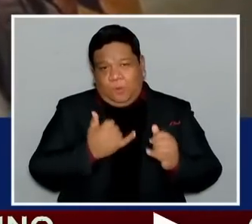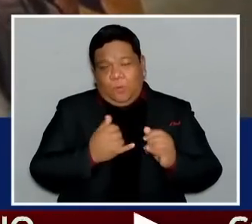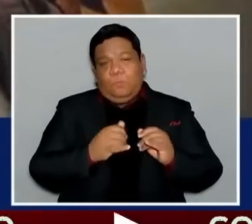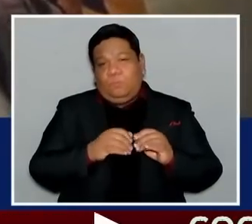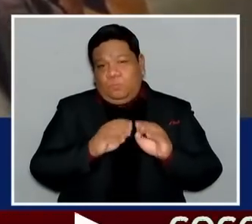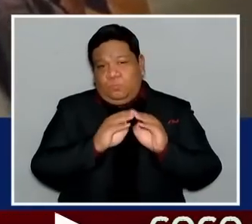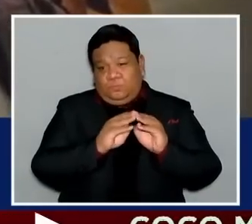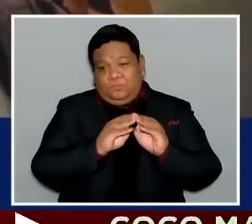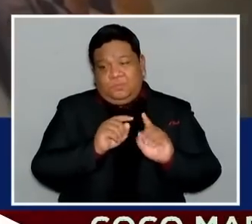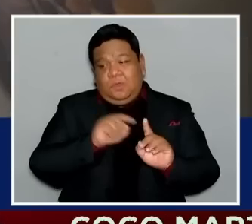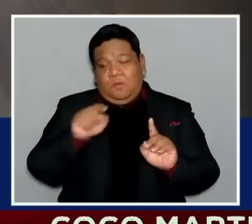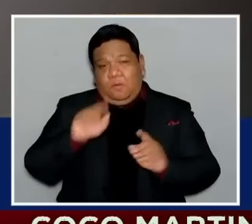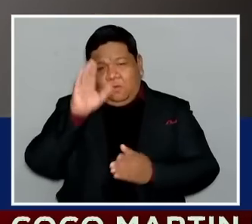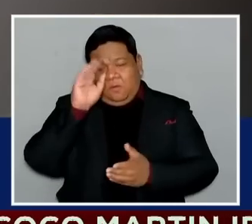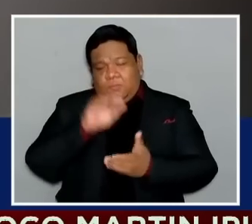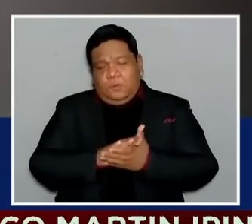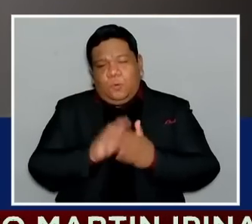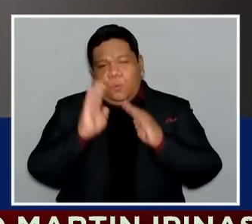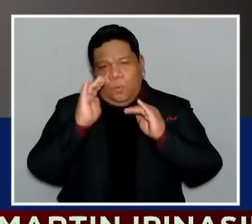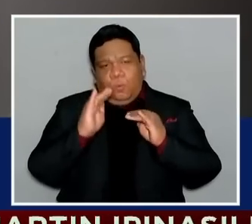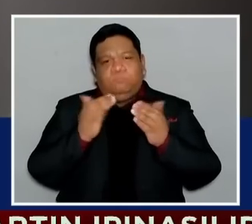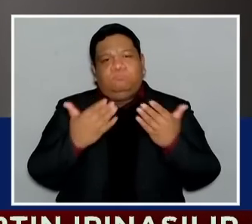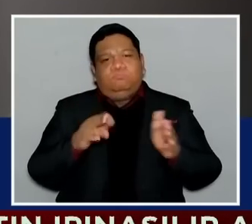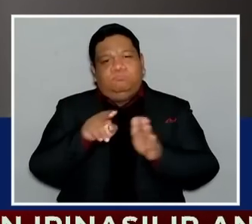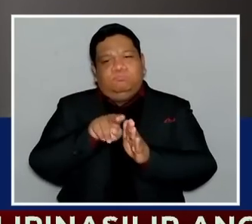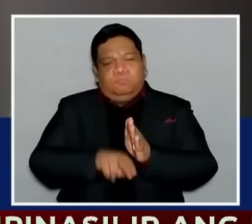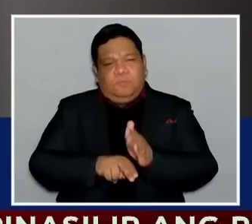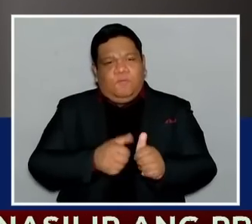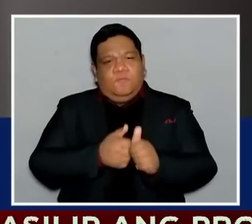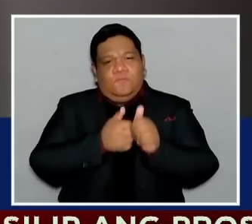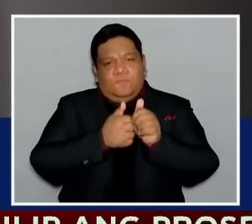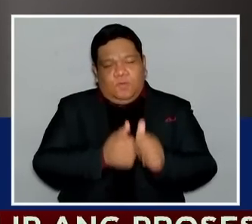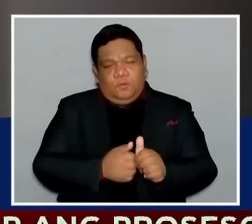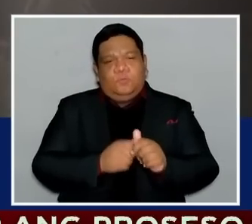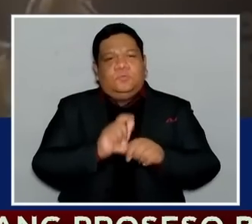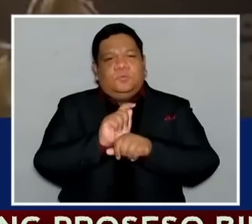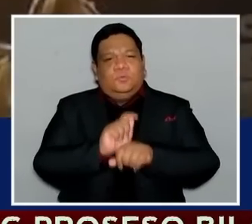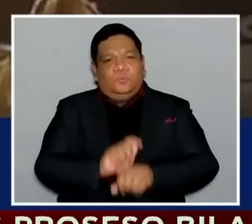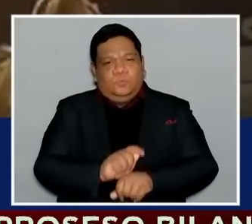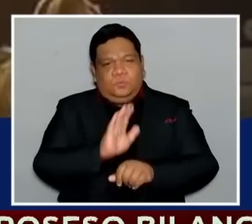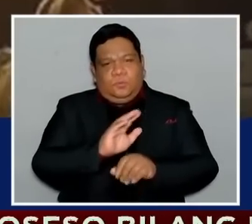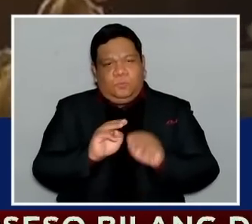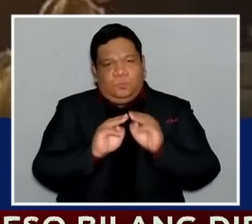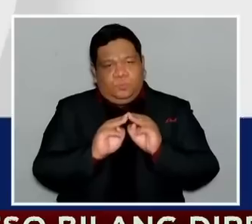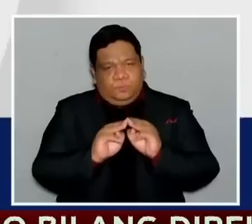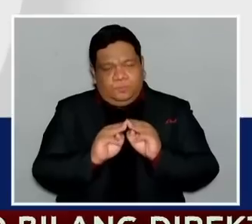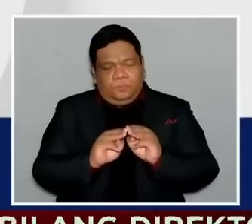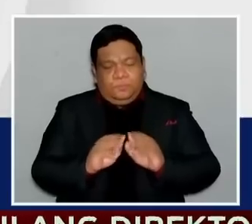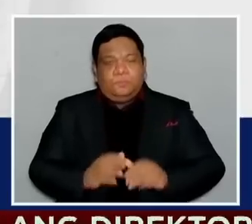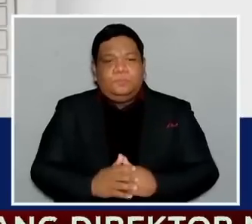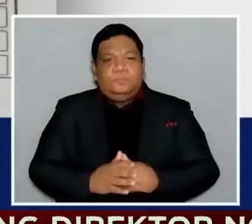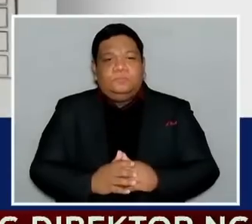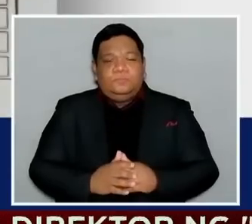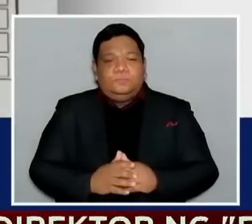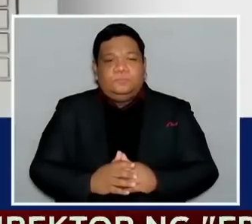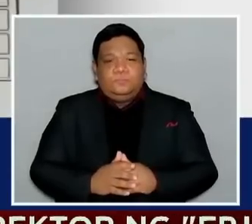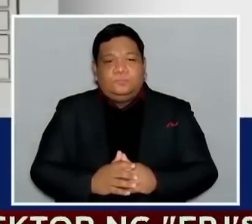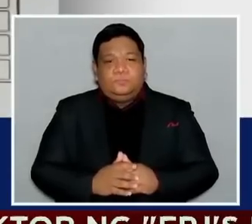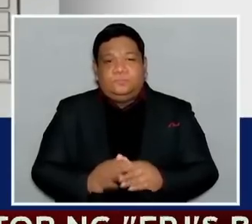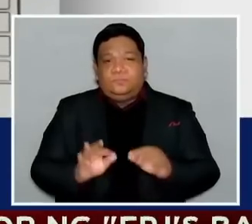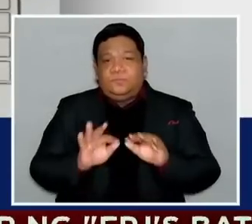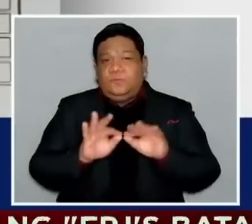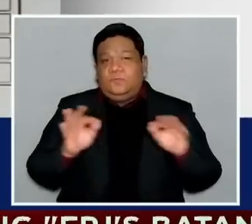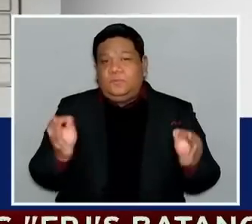na sana ay mailibing ito kaagad alinsunod sa kanilang tradisyon ng mga Muslim. Batay sa ipinakita ng pamilya